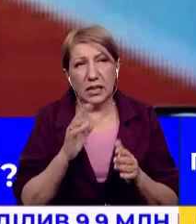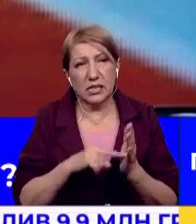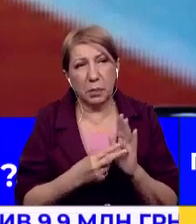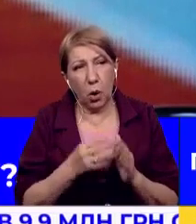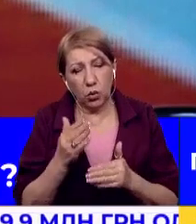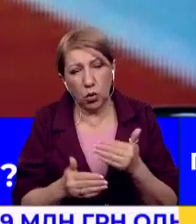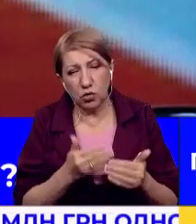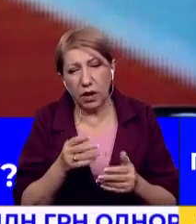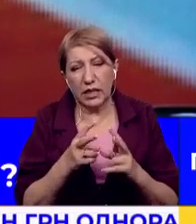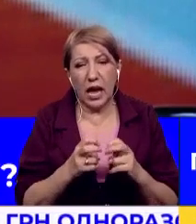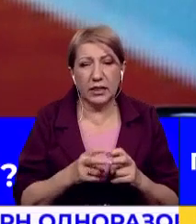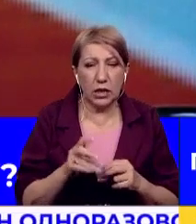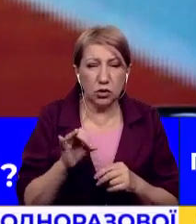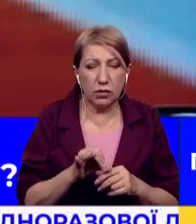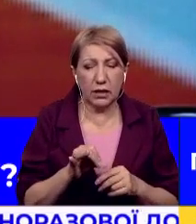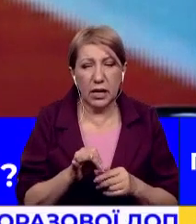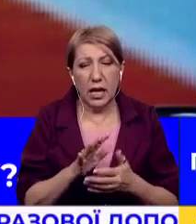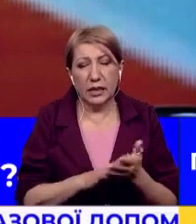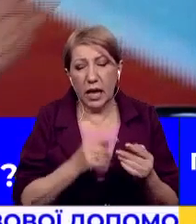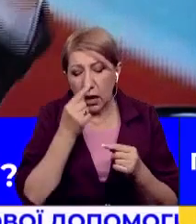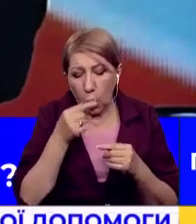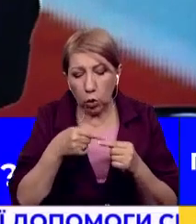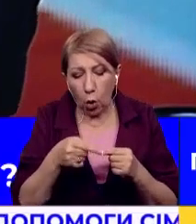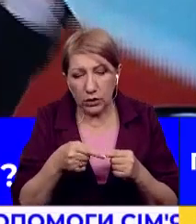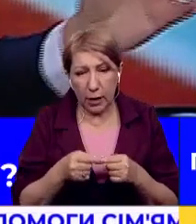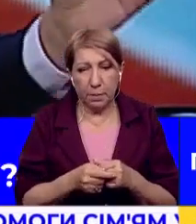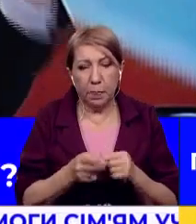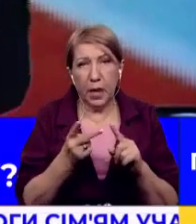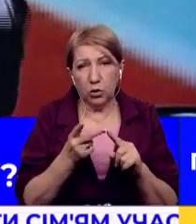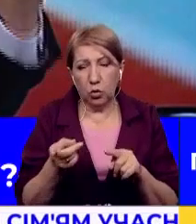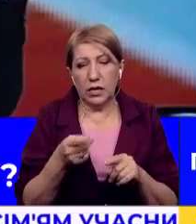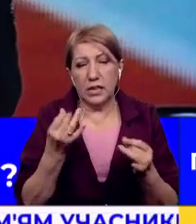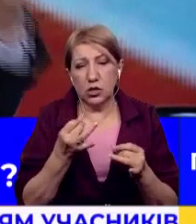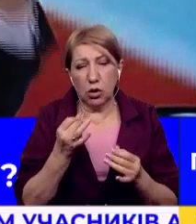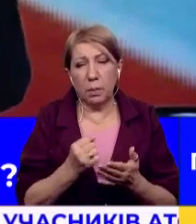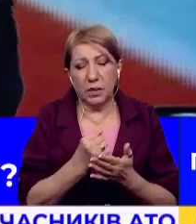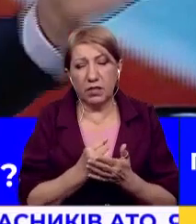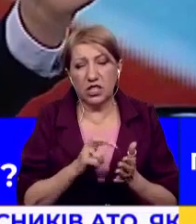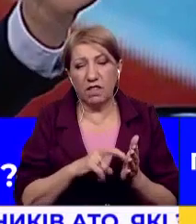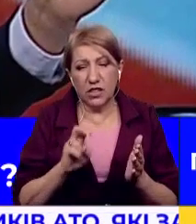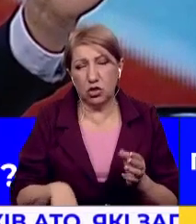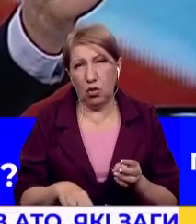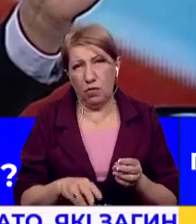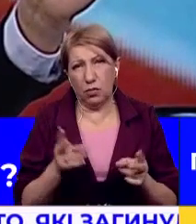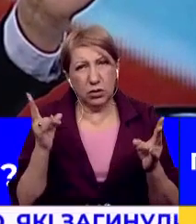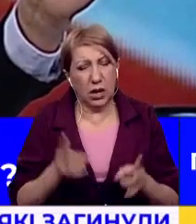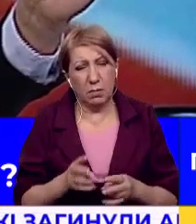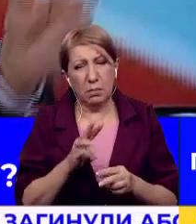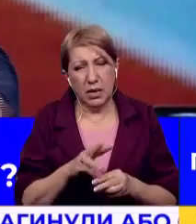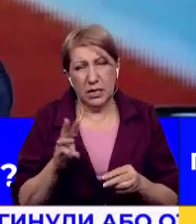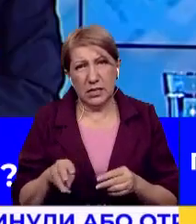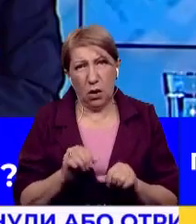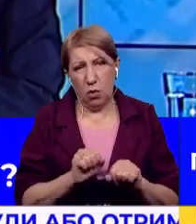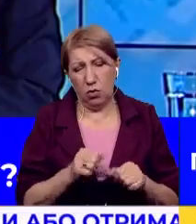прогнозувати, здатність аналізувати далі свого носа. Друге, ця історія підтверджує необхідність відставки міністра охорони здоров'я